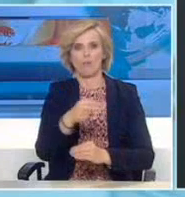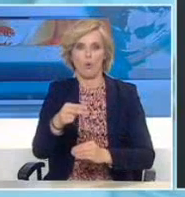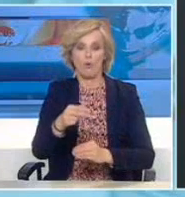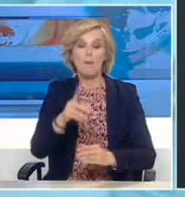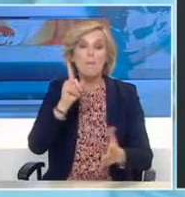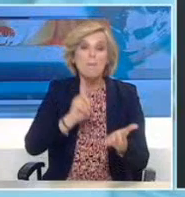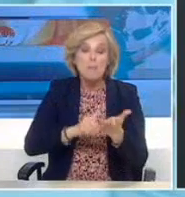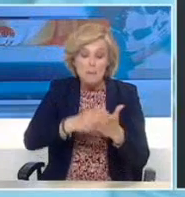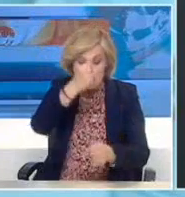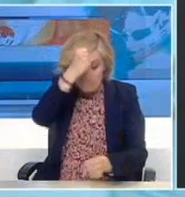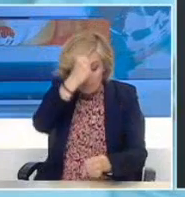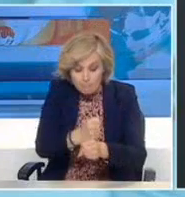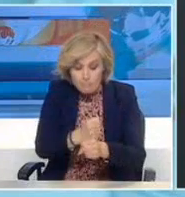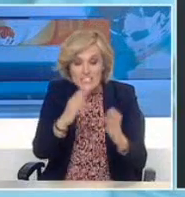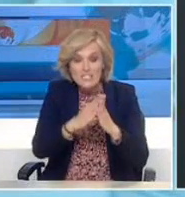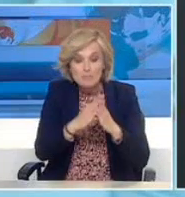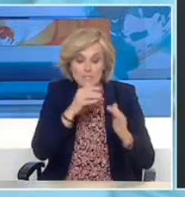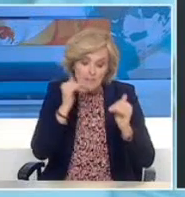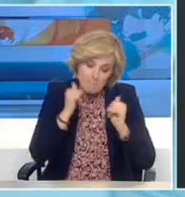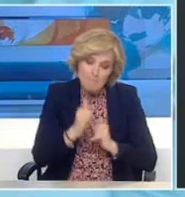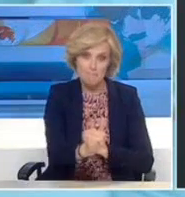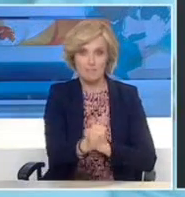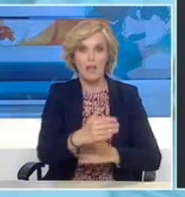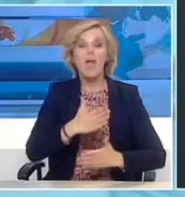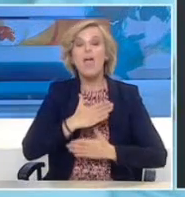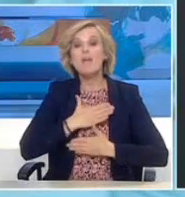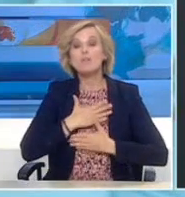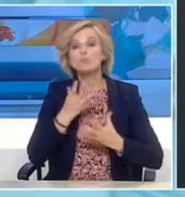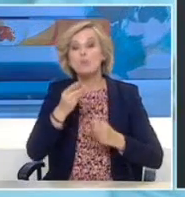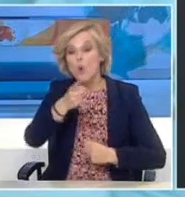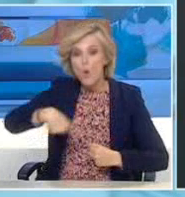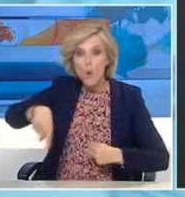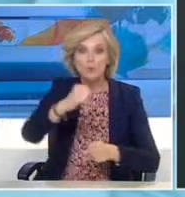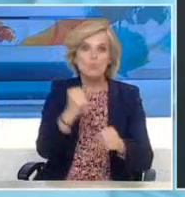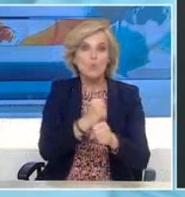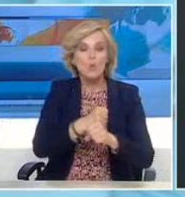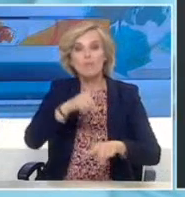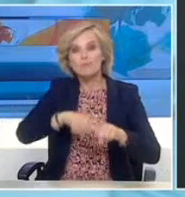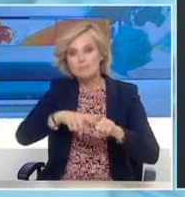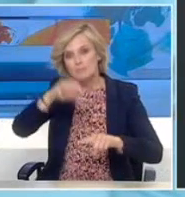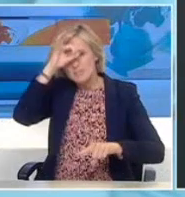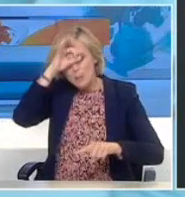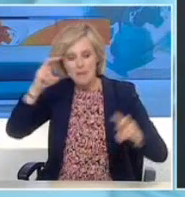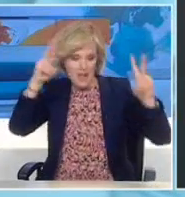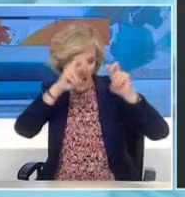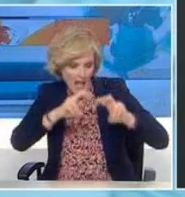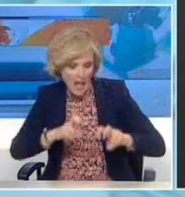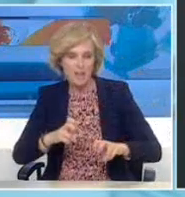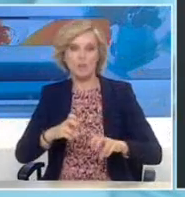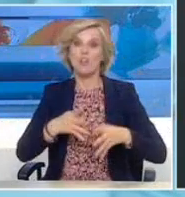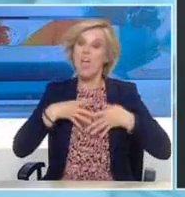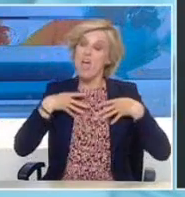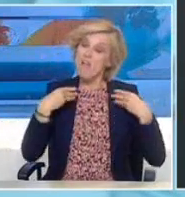Σε κάθε περίπτωση πρέπει να ευχαριστήσουμε τα στελέχη της ελληνικής αστυνομίας και όλους όσους κάνουν τους σχετικούς ελέγχους για την ευγένεια με την